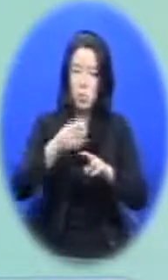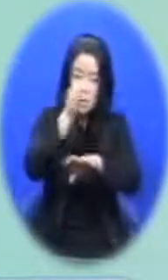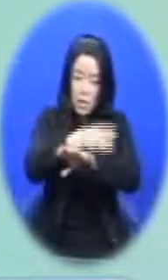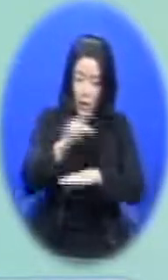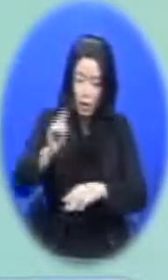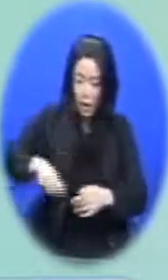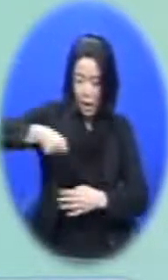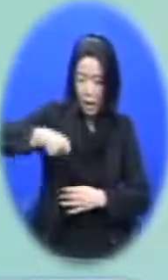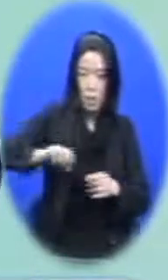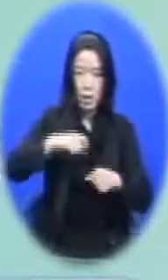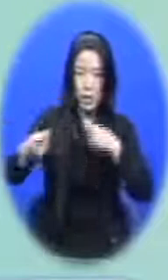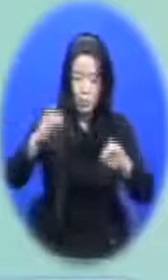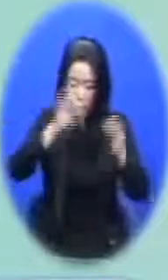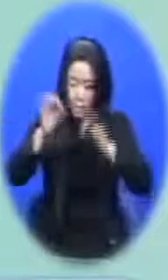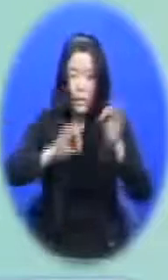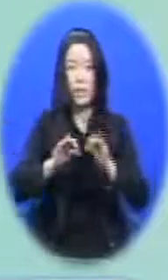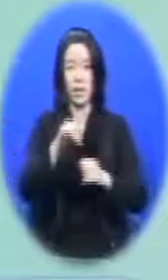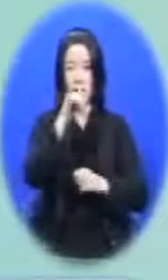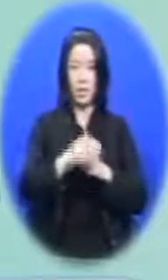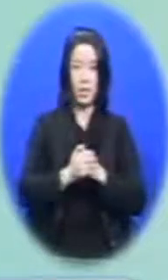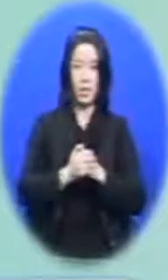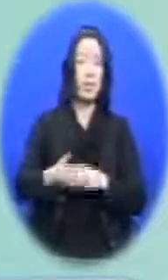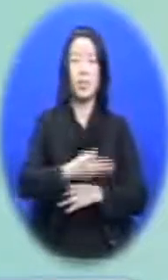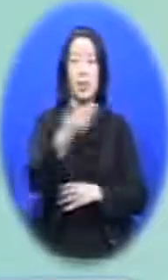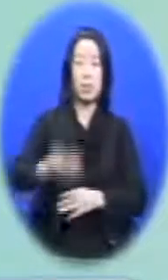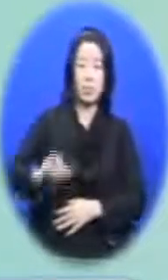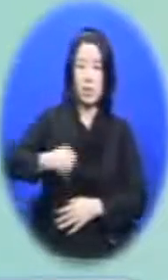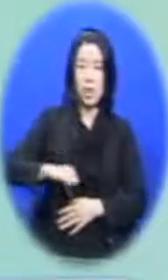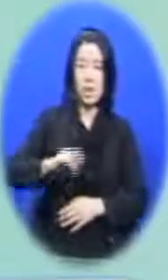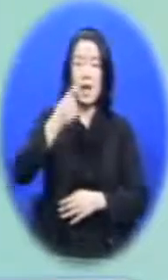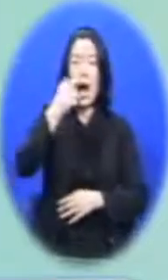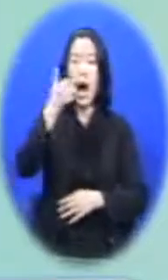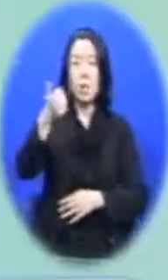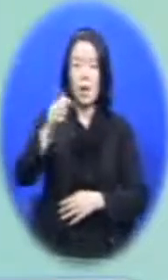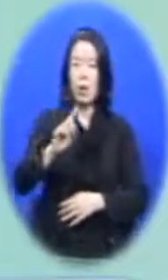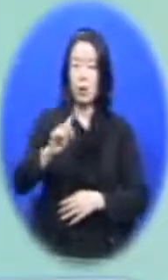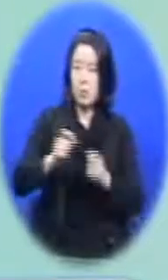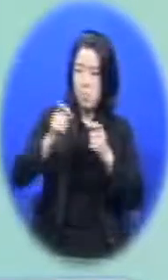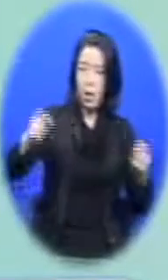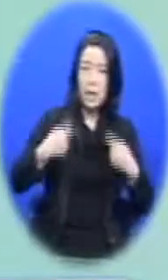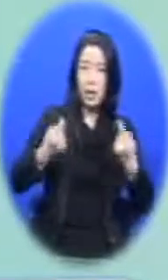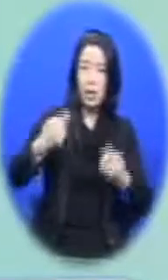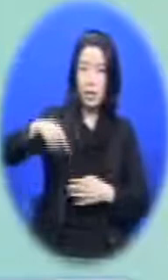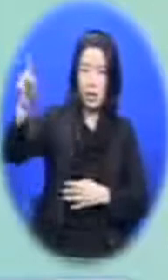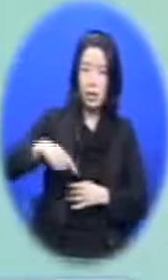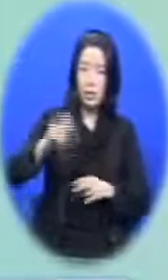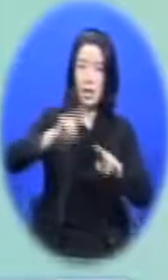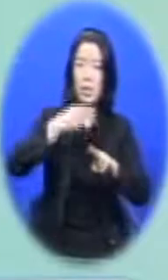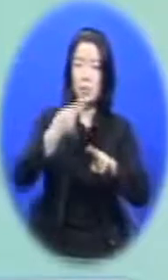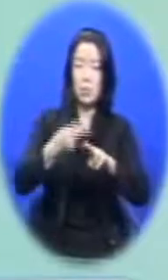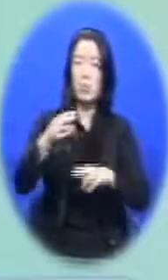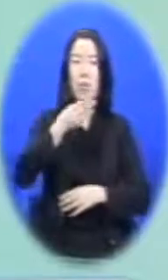뒤져요. 여러분, 딸이 아빠가 어디 멀리 여행을 갔다가 왔는데 선물을